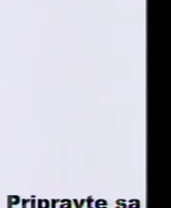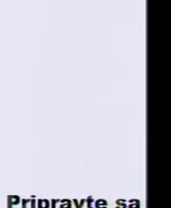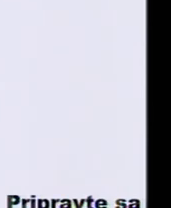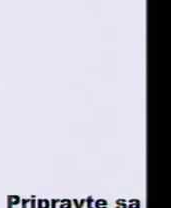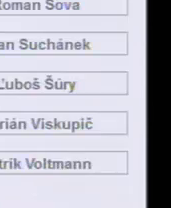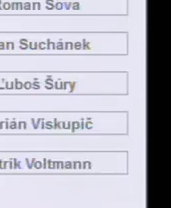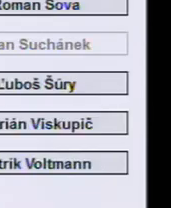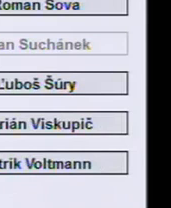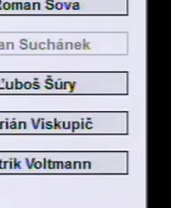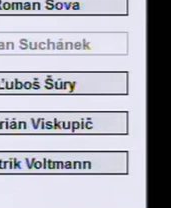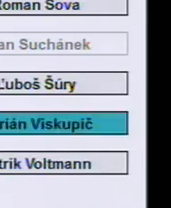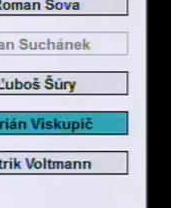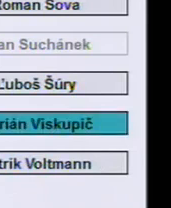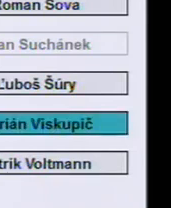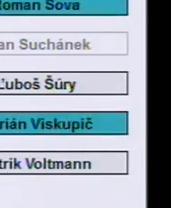prednesol.